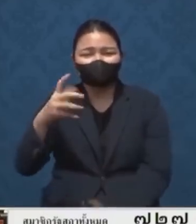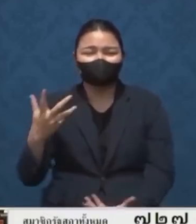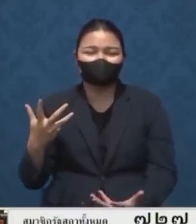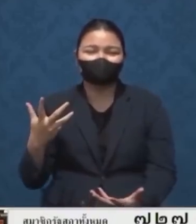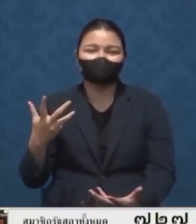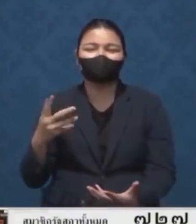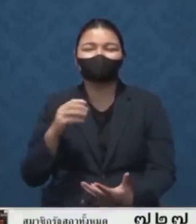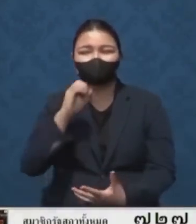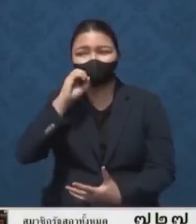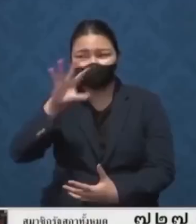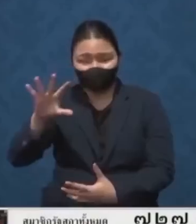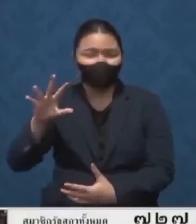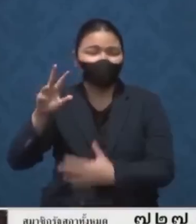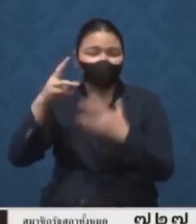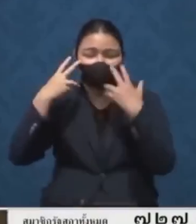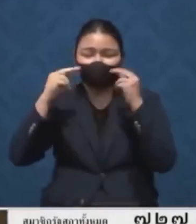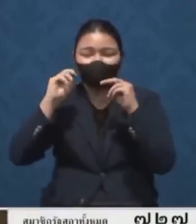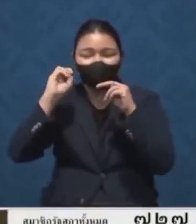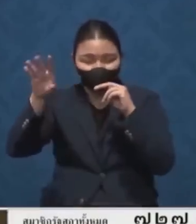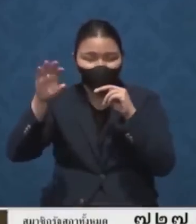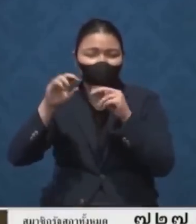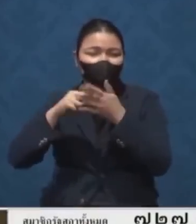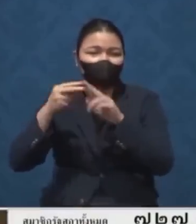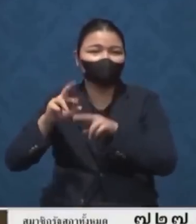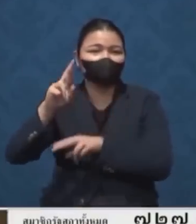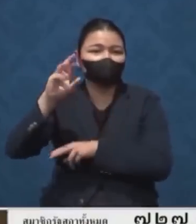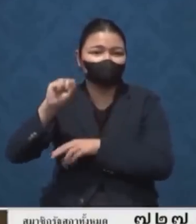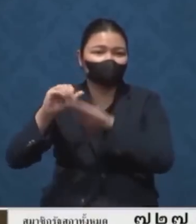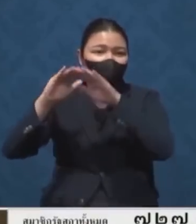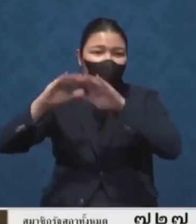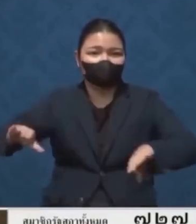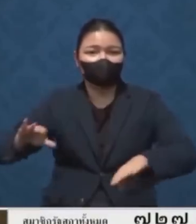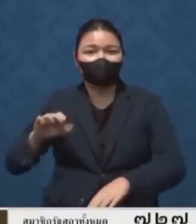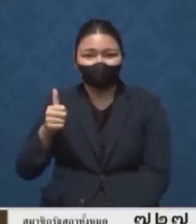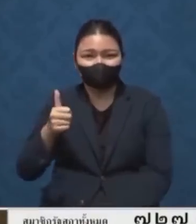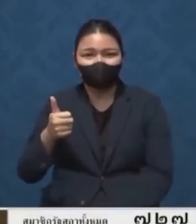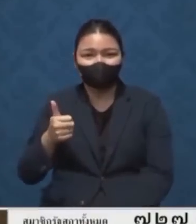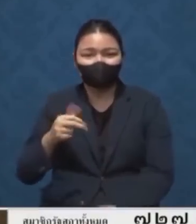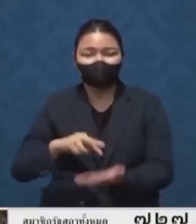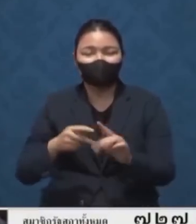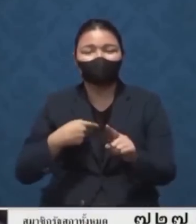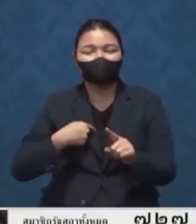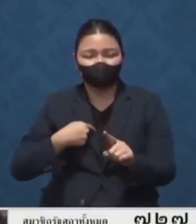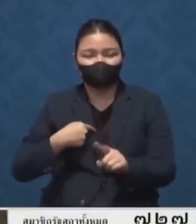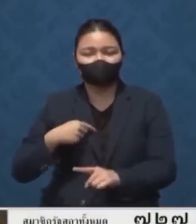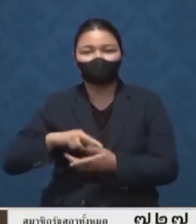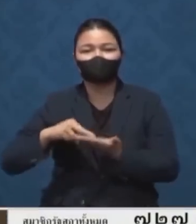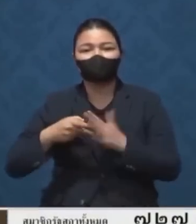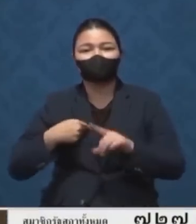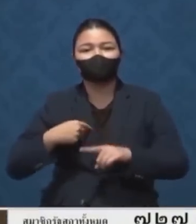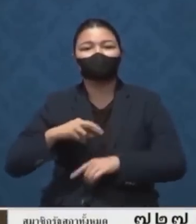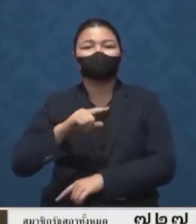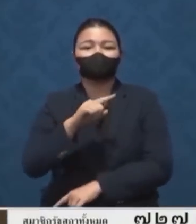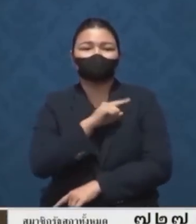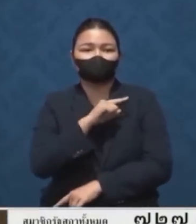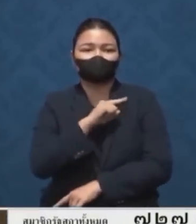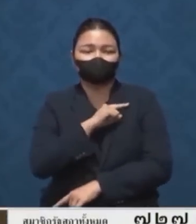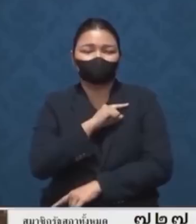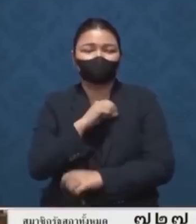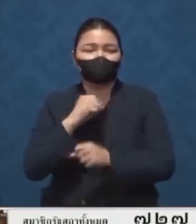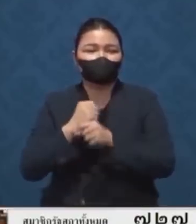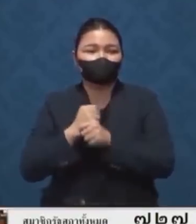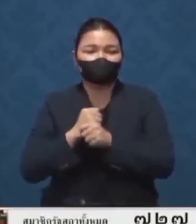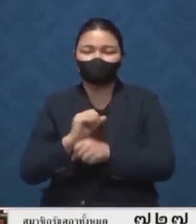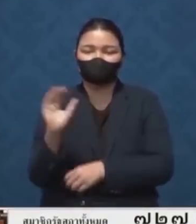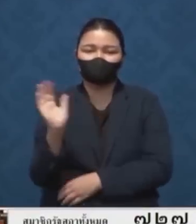ทำนายยุบสภาไปนะครับเฉลิมชัยอำนาจยุบสภาก็จะอยู่ที่เราครับเราเป็นพูด